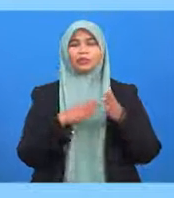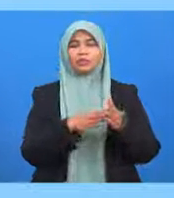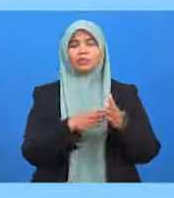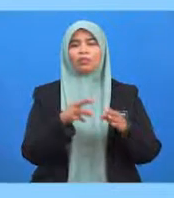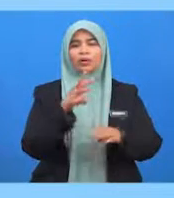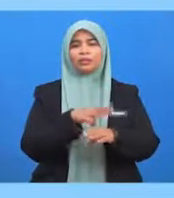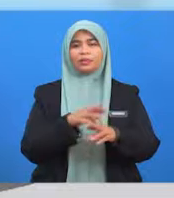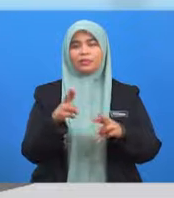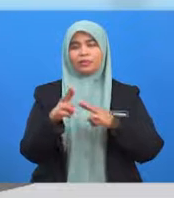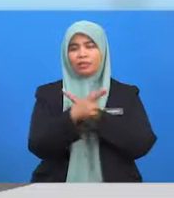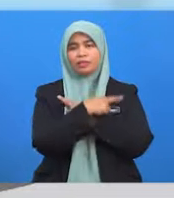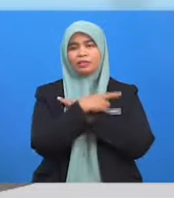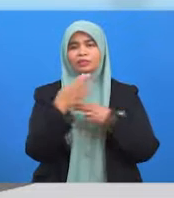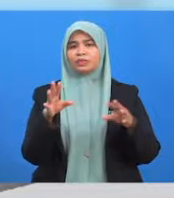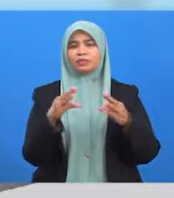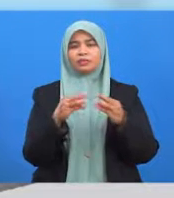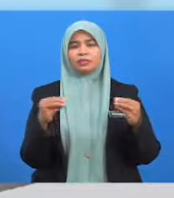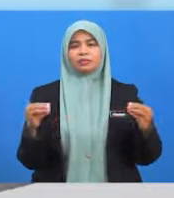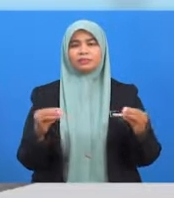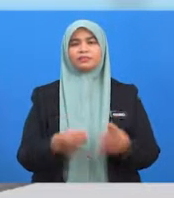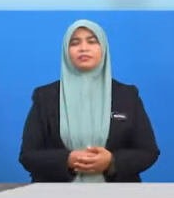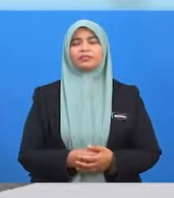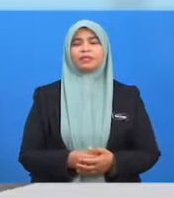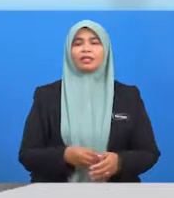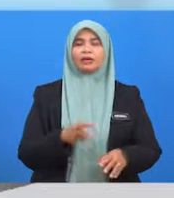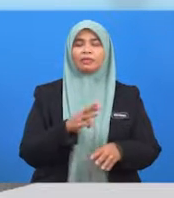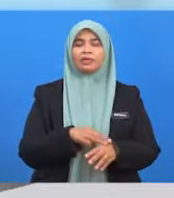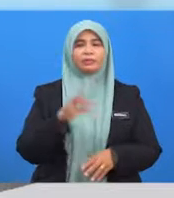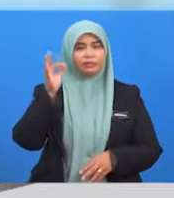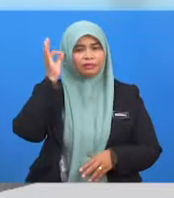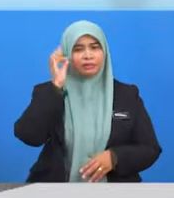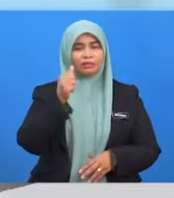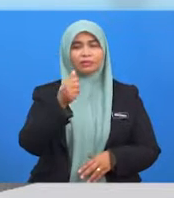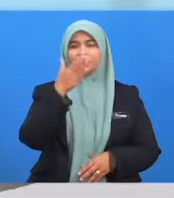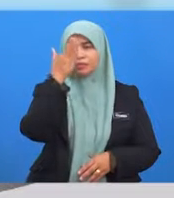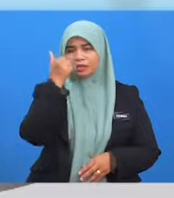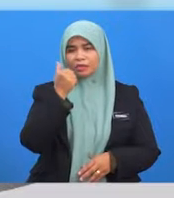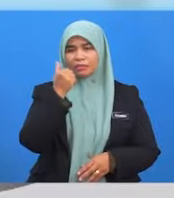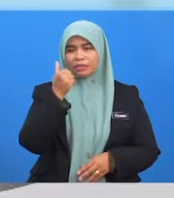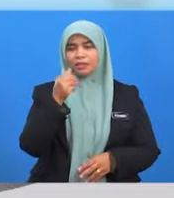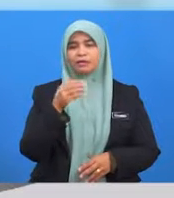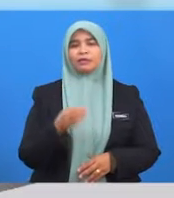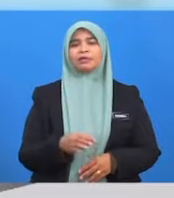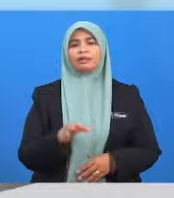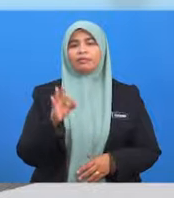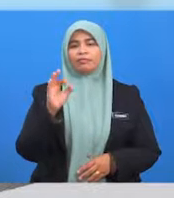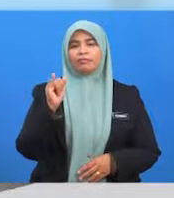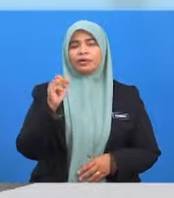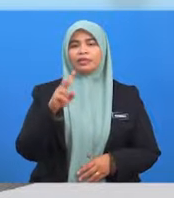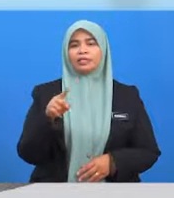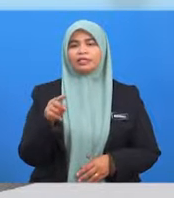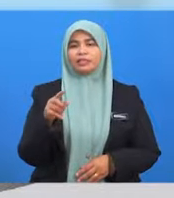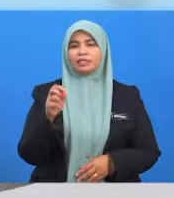rehat sudah tamat. Pada fikiran kamu, mengapakah Faiz,